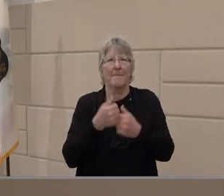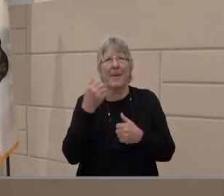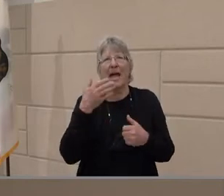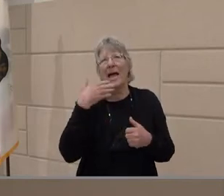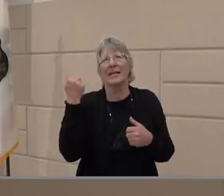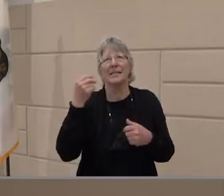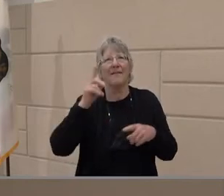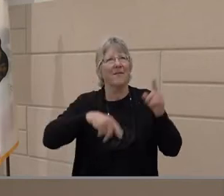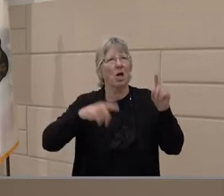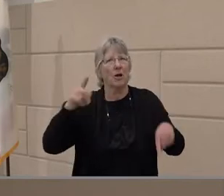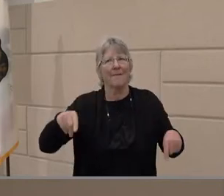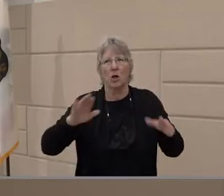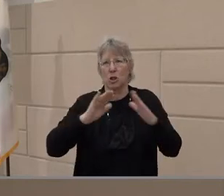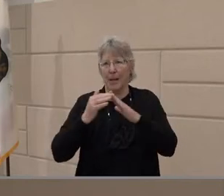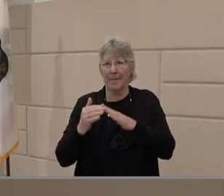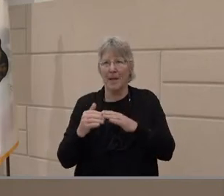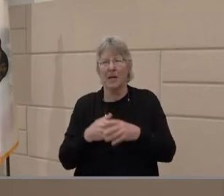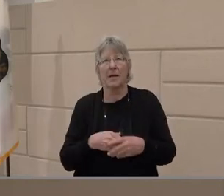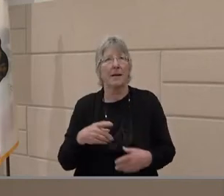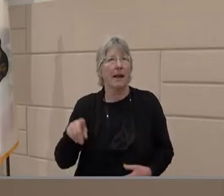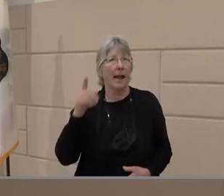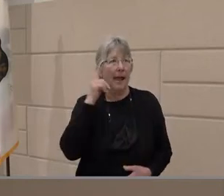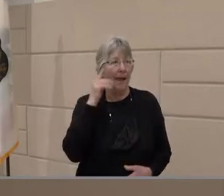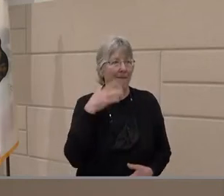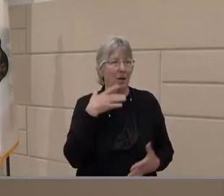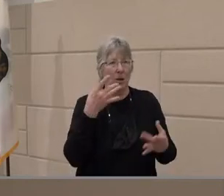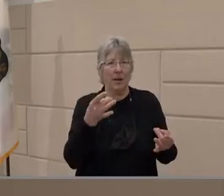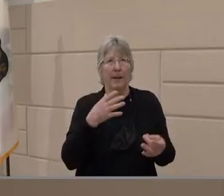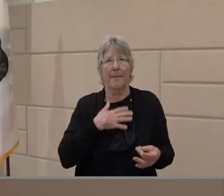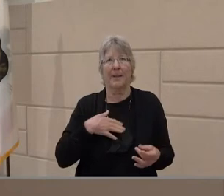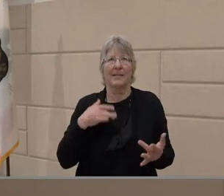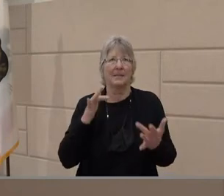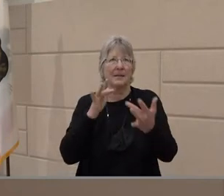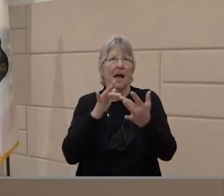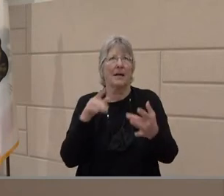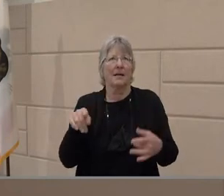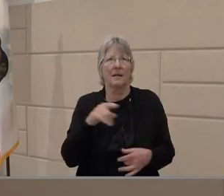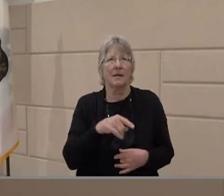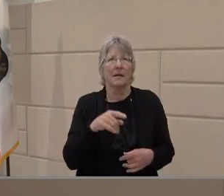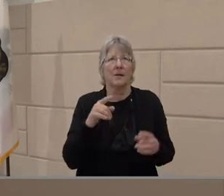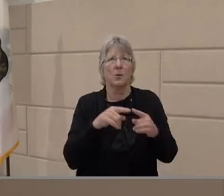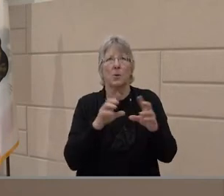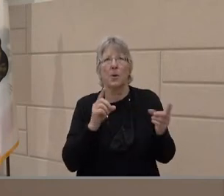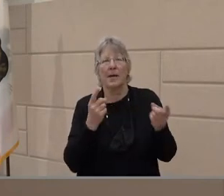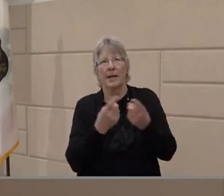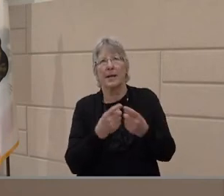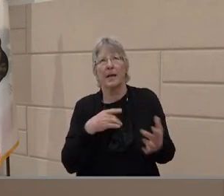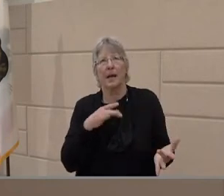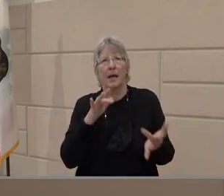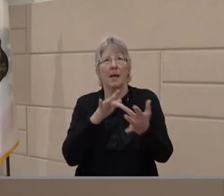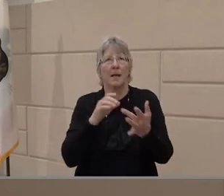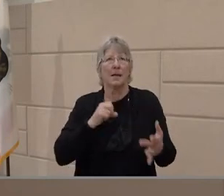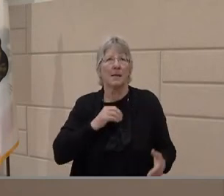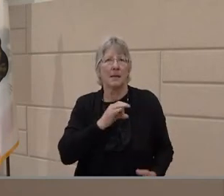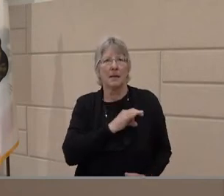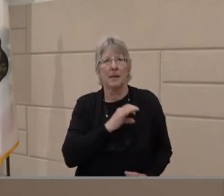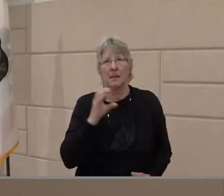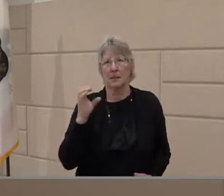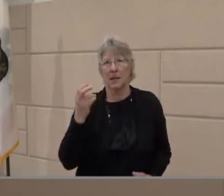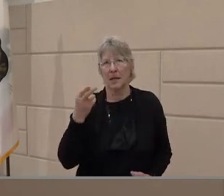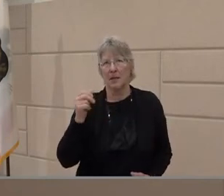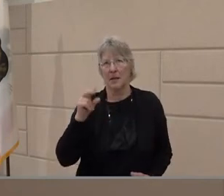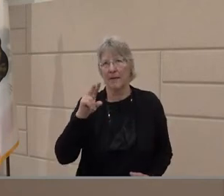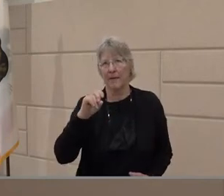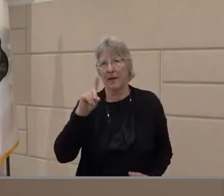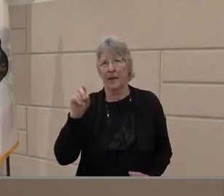នេះហើយគឺជាការបំរើសម្រាប់ប្រជារាស្ត្រនៅក្នុងសហគមន៍ចម្រុះរបស់យើងបើសិនជាយើងចង់ដឹង